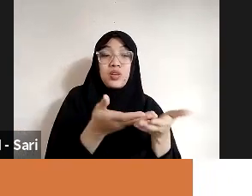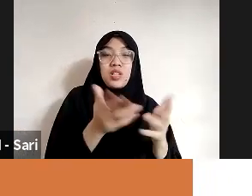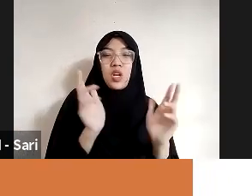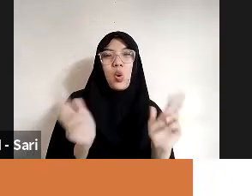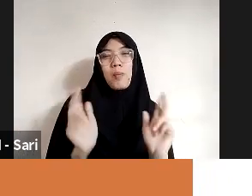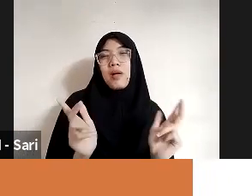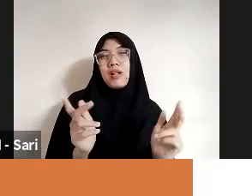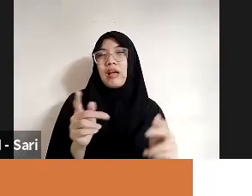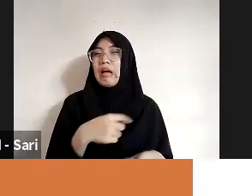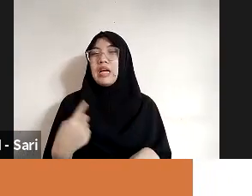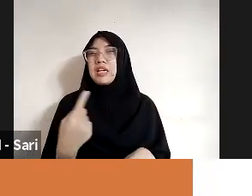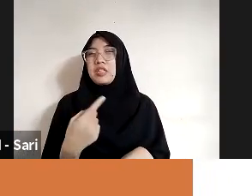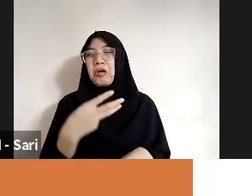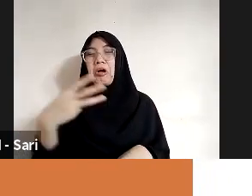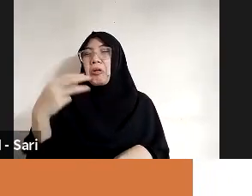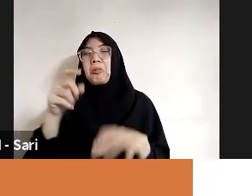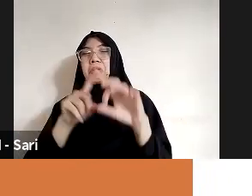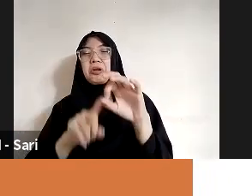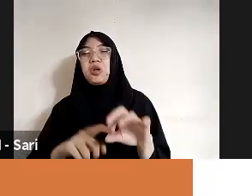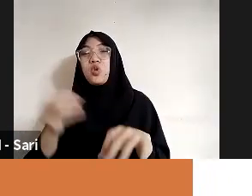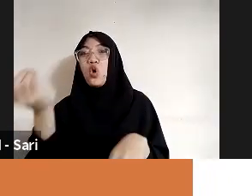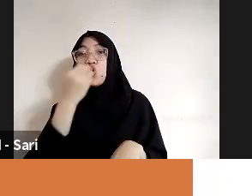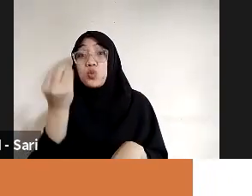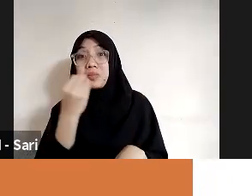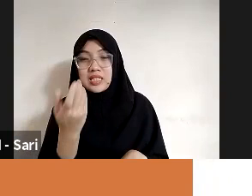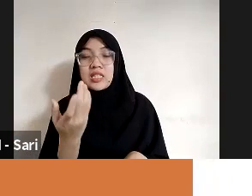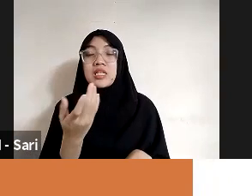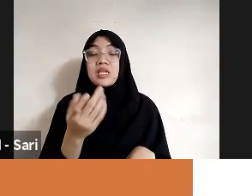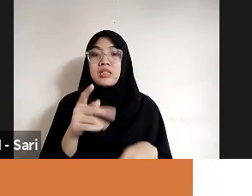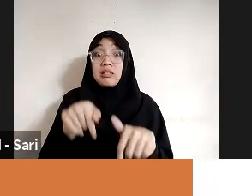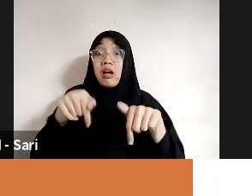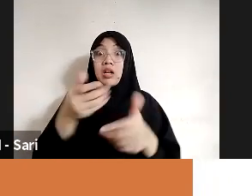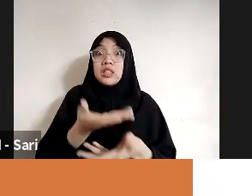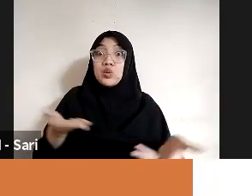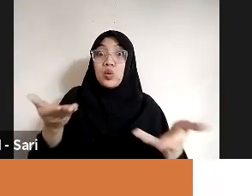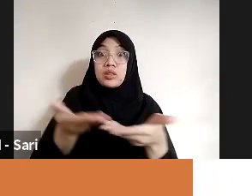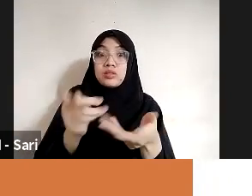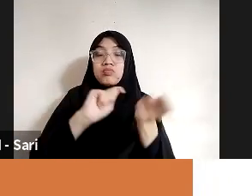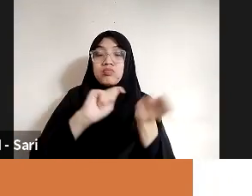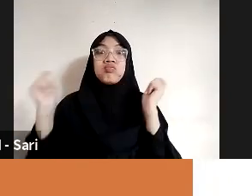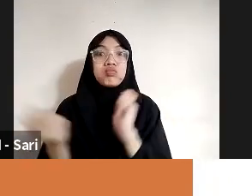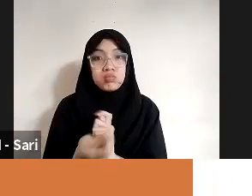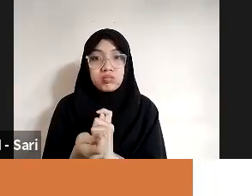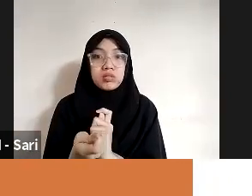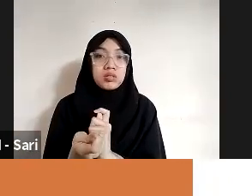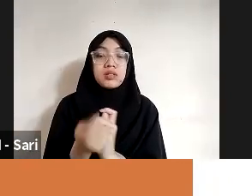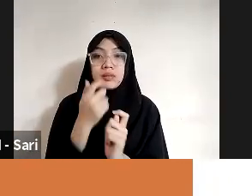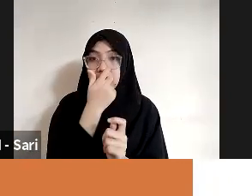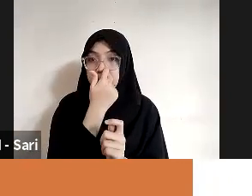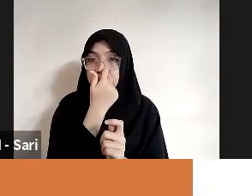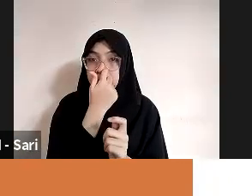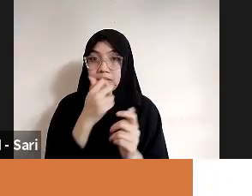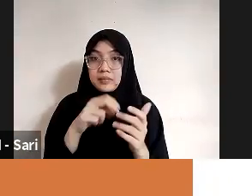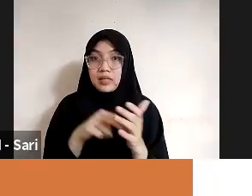masa ekonomi tergantung konsumsi. Tapi dalam situasi seperti ini, it's help. Karena ya artinya kan ini